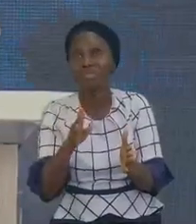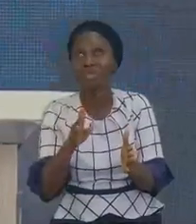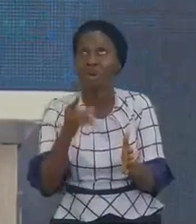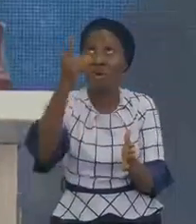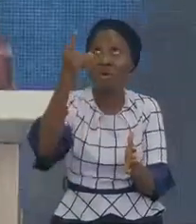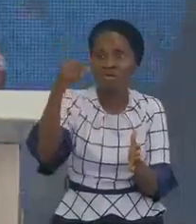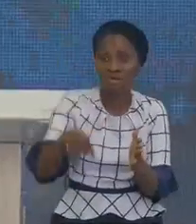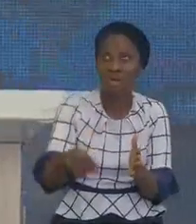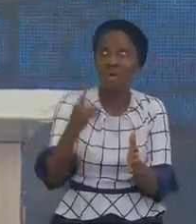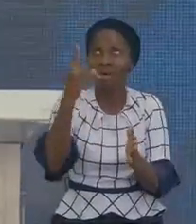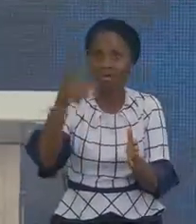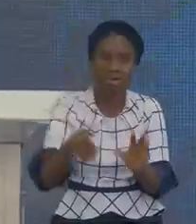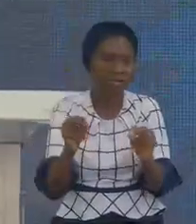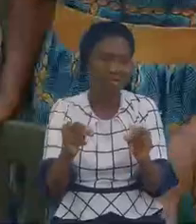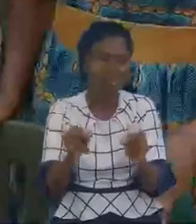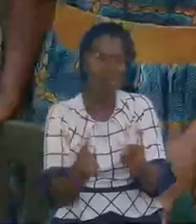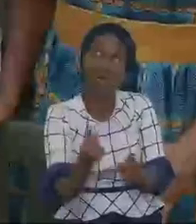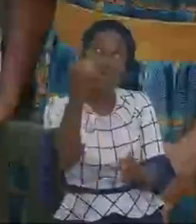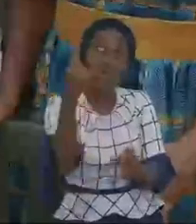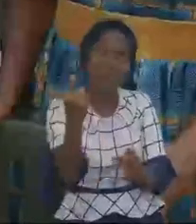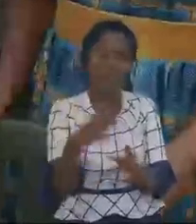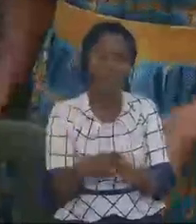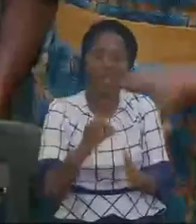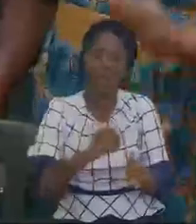Mais toute mon âme, tout ce qui est en moi,